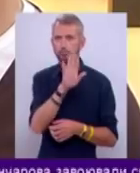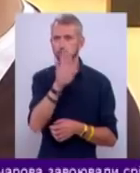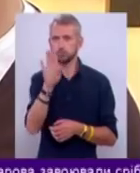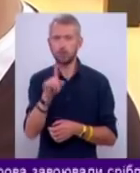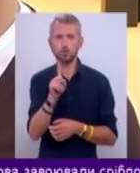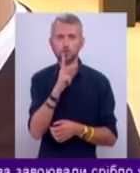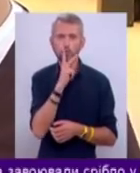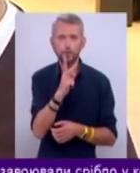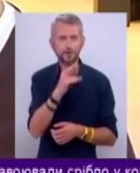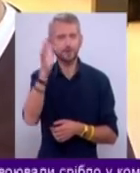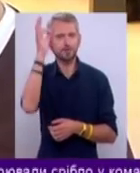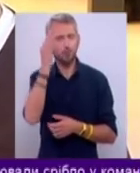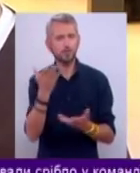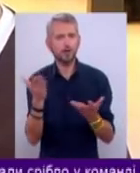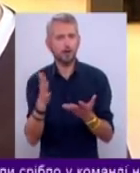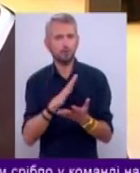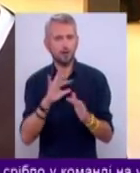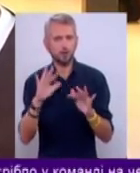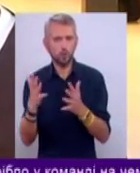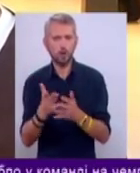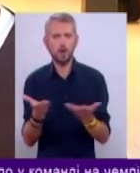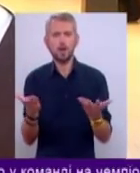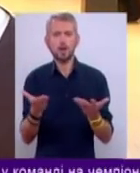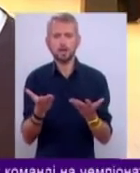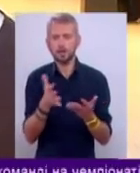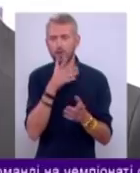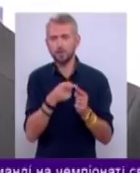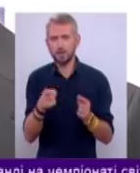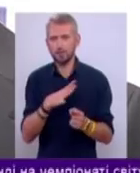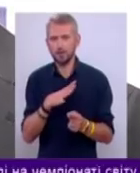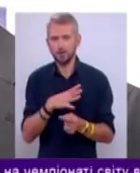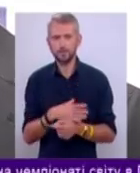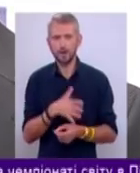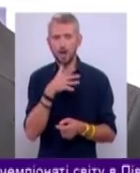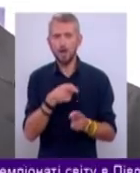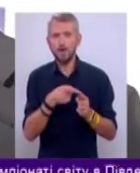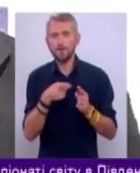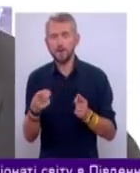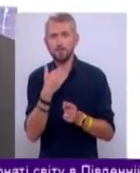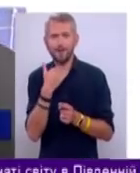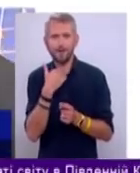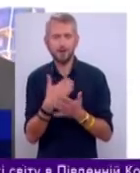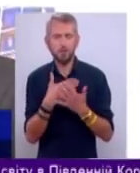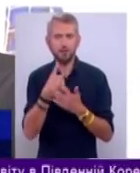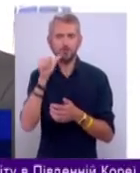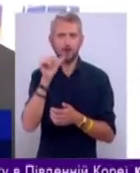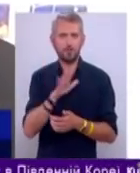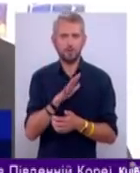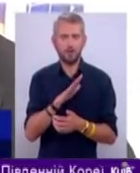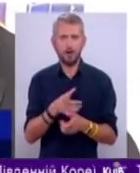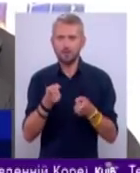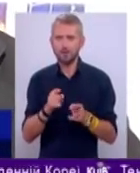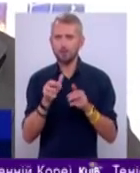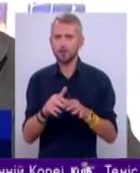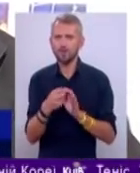увидеть и вспомнить, какая это была история, какие-то времена было. Время, в принципе, кажется, как будто это вчера было, а на самом деле